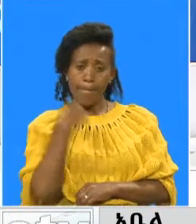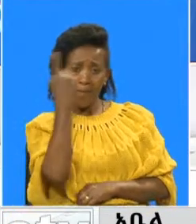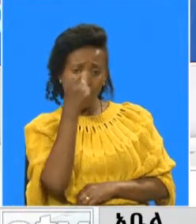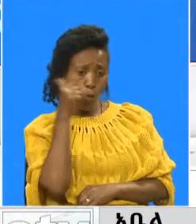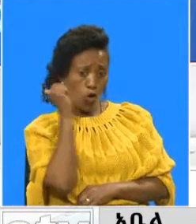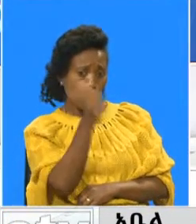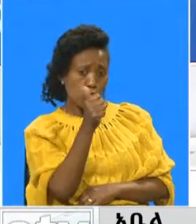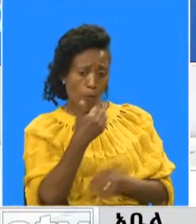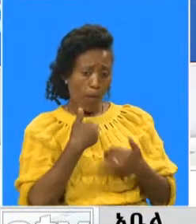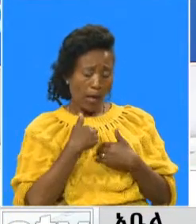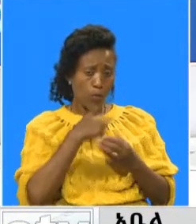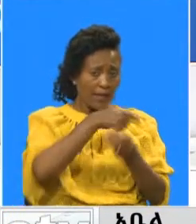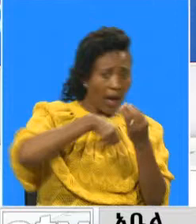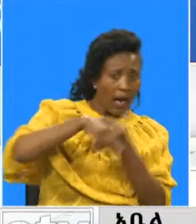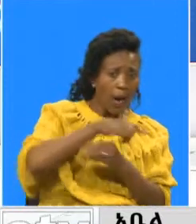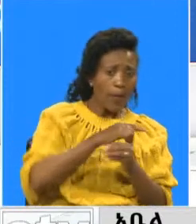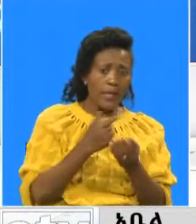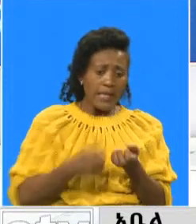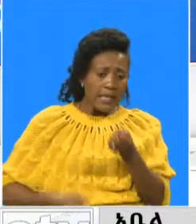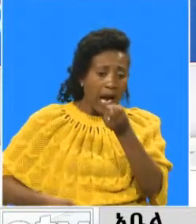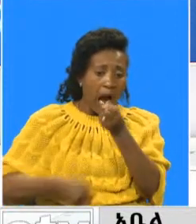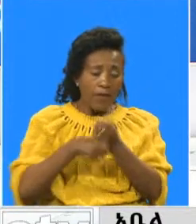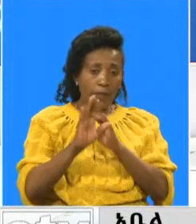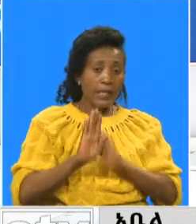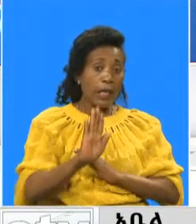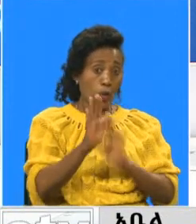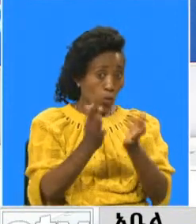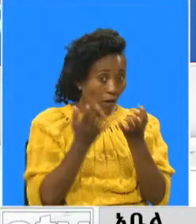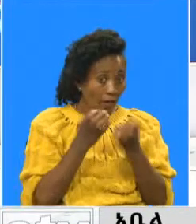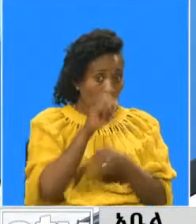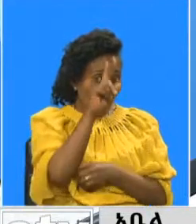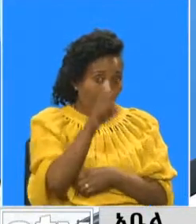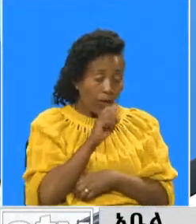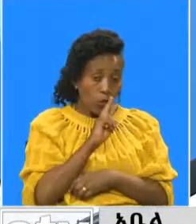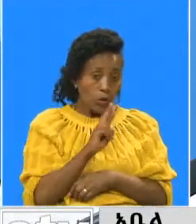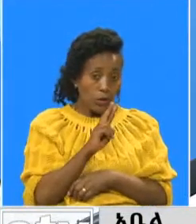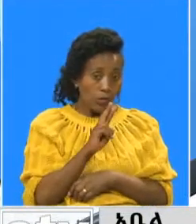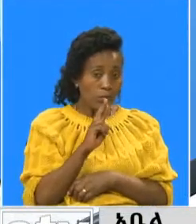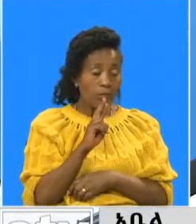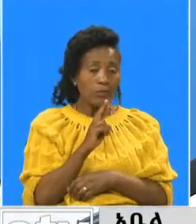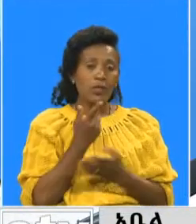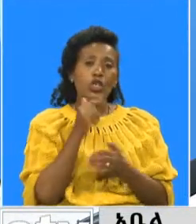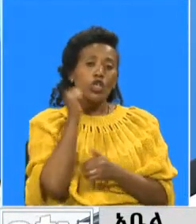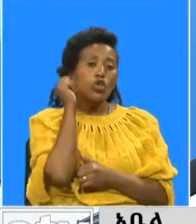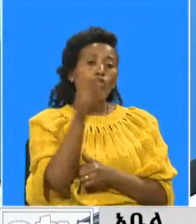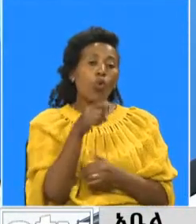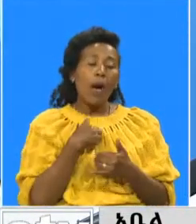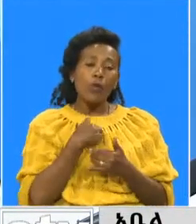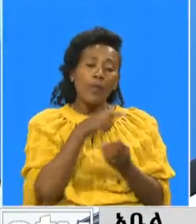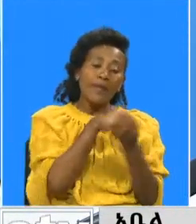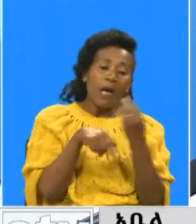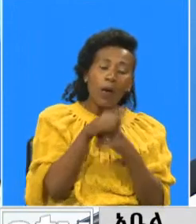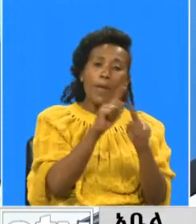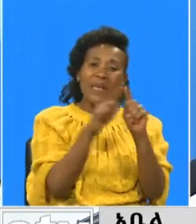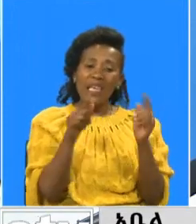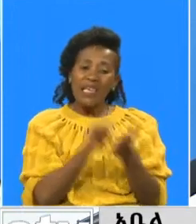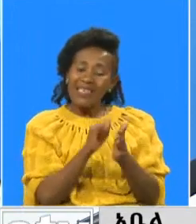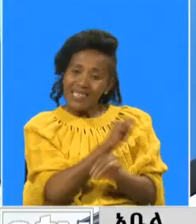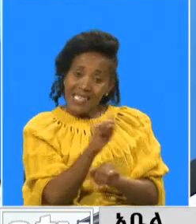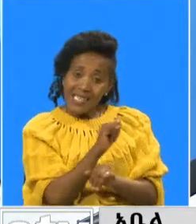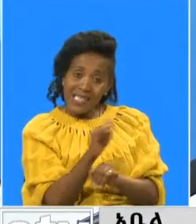ጠይቀዋል። እርሱ አሁን ባሉበት አካባቢ ላይ ያው ድጋፍ እንዲደረግለት ነው ጥያቄዎትን ያቀረቡ የሚገኙትና እርሱ ባሉበት አካባቢ በተለይም